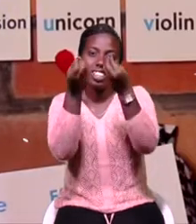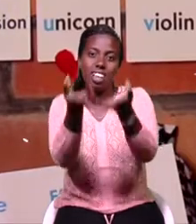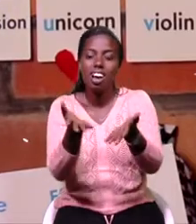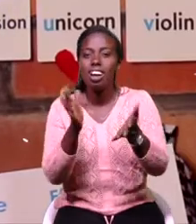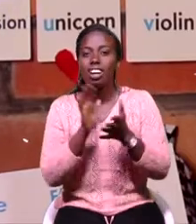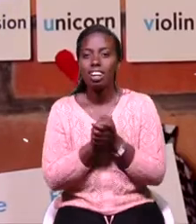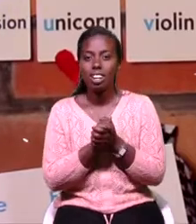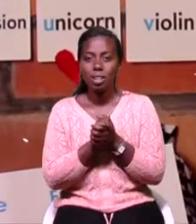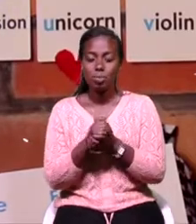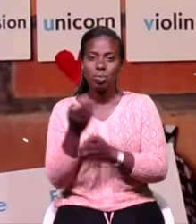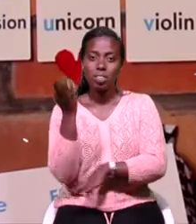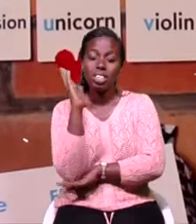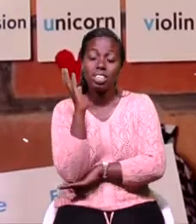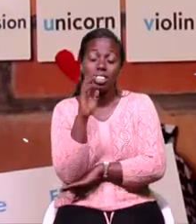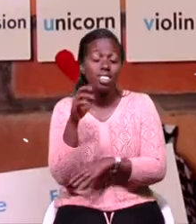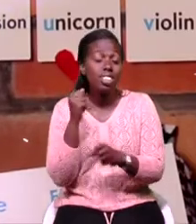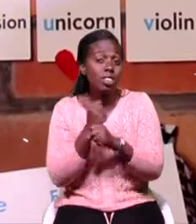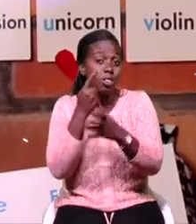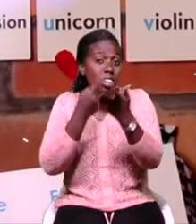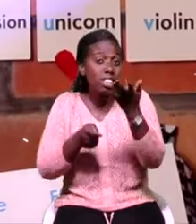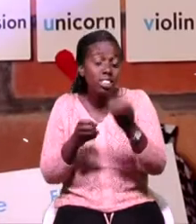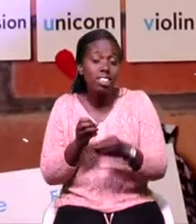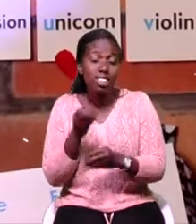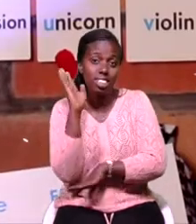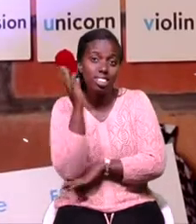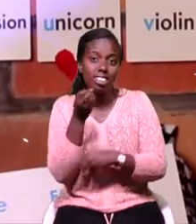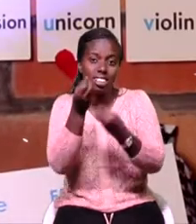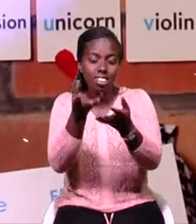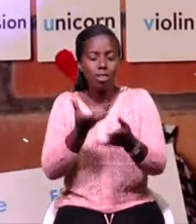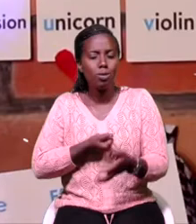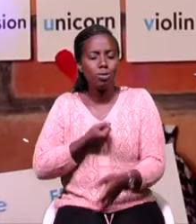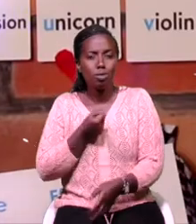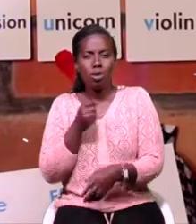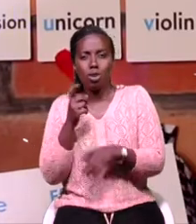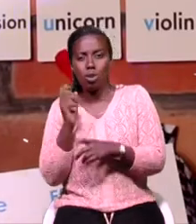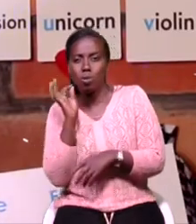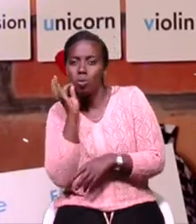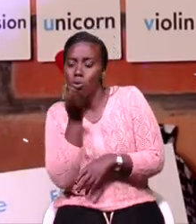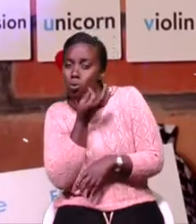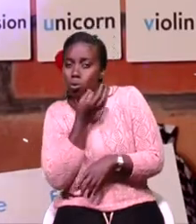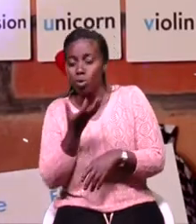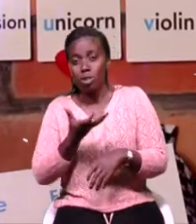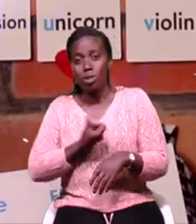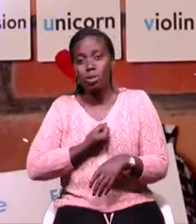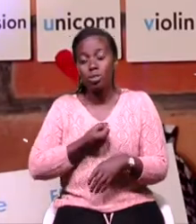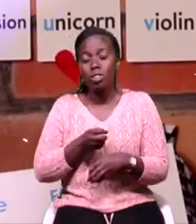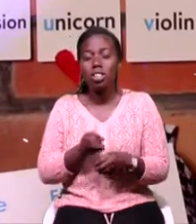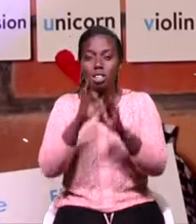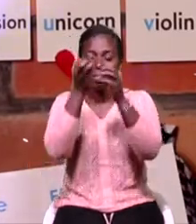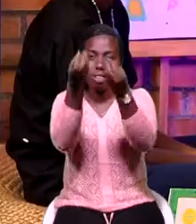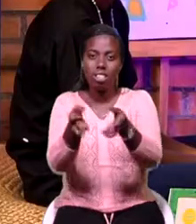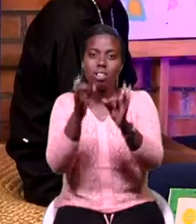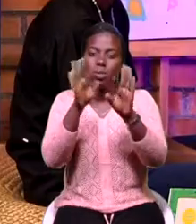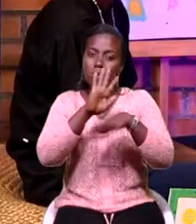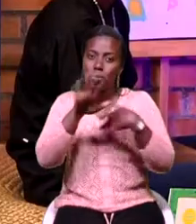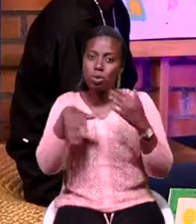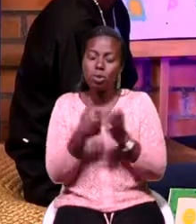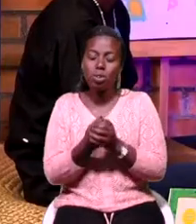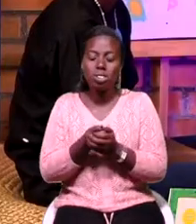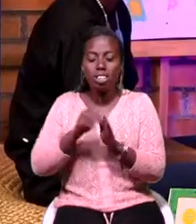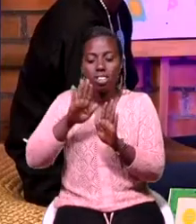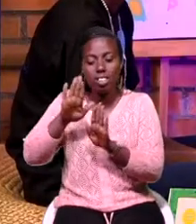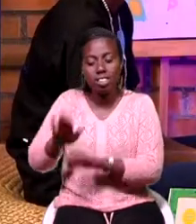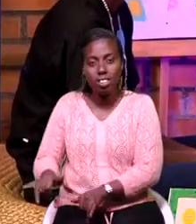Gitanga. Igiti kigira gute gitanga, igiti kigira ubuntu, igiti cyatanze ibyo cyari gifite byose